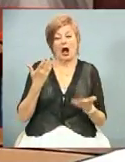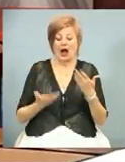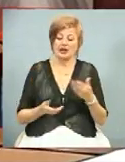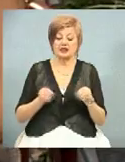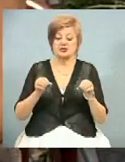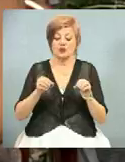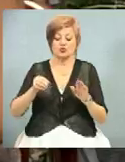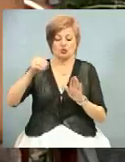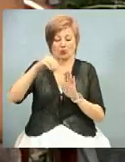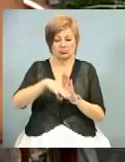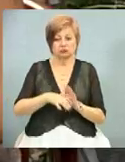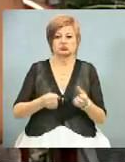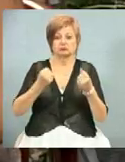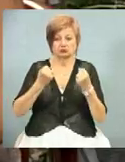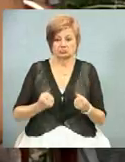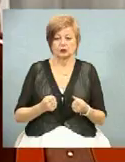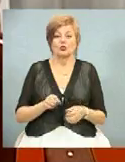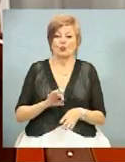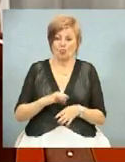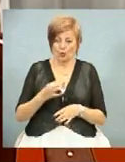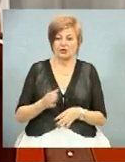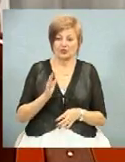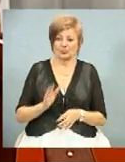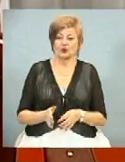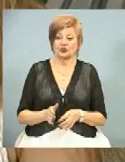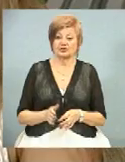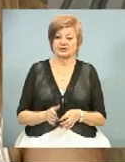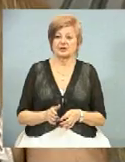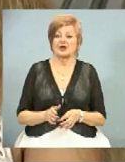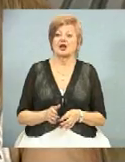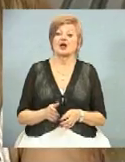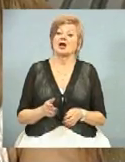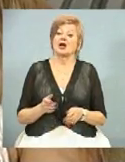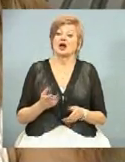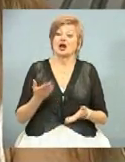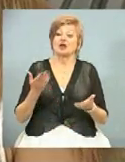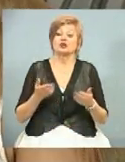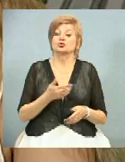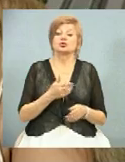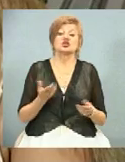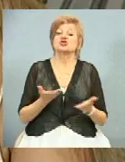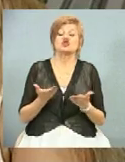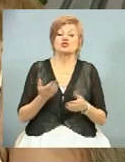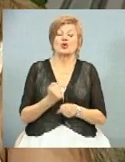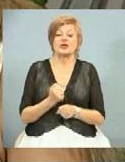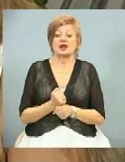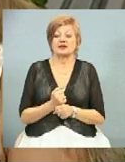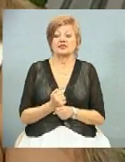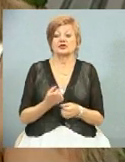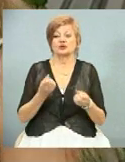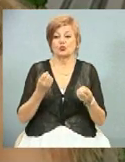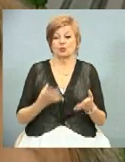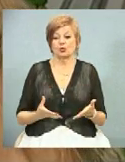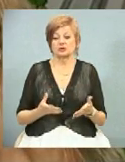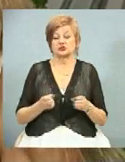як ти гадаєш, буде боляче битися? Ні. Все одно буде не боляче. З чого ж виготовляють ці кульки, які ну просто